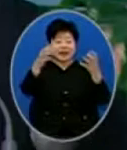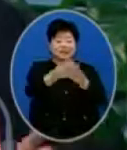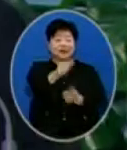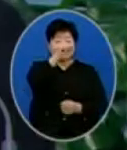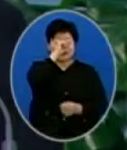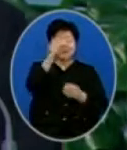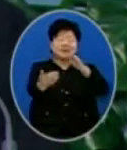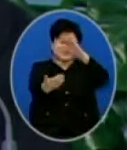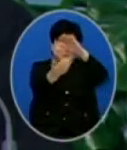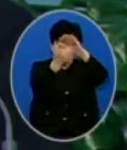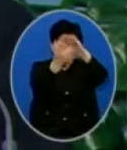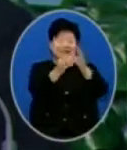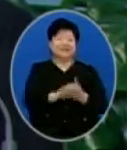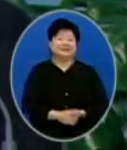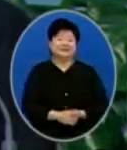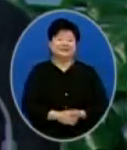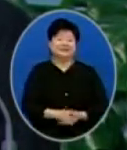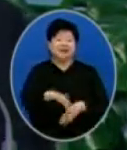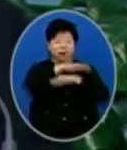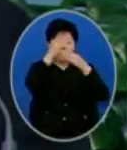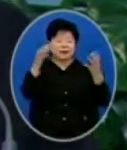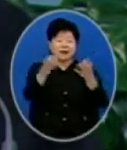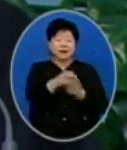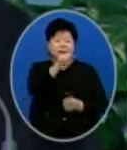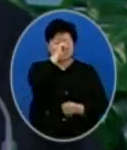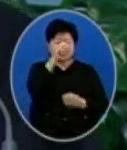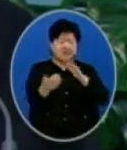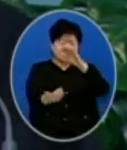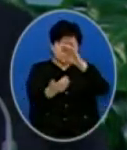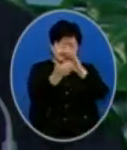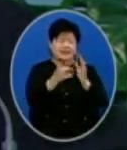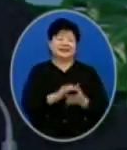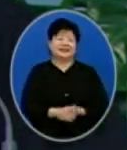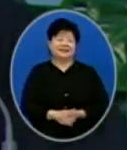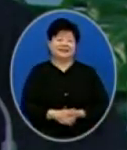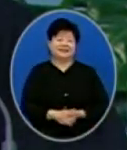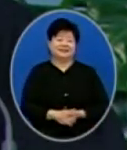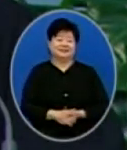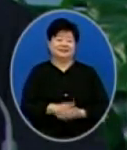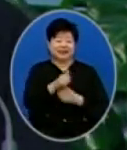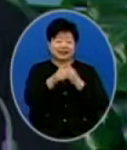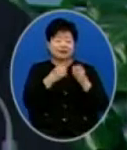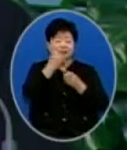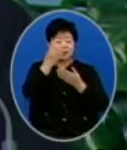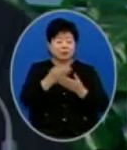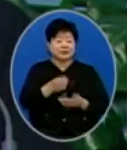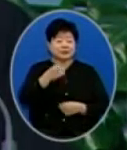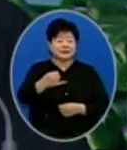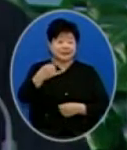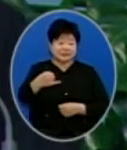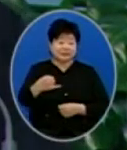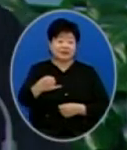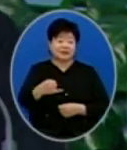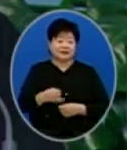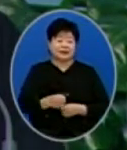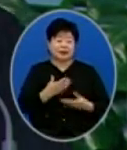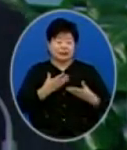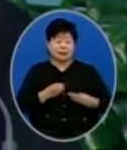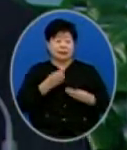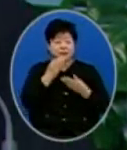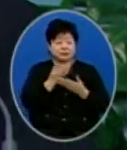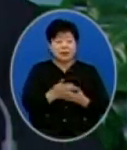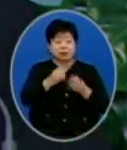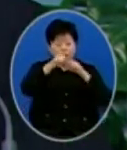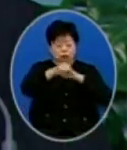것이 합력하여 선을 이루노니라 모든 것이 협력하여 선을 이루노니라 우리는 하나님의 축복받은 자녀입니다 절대로 낙심하지